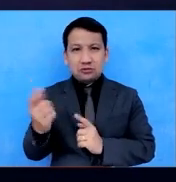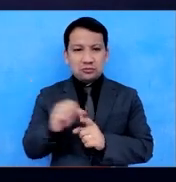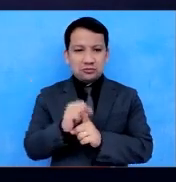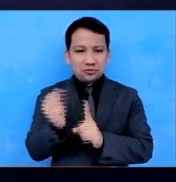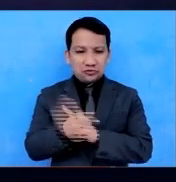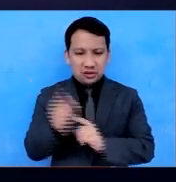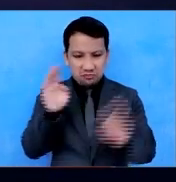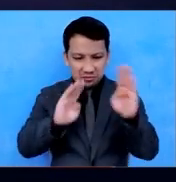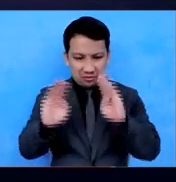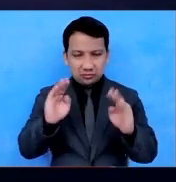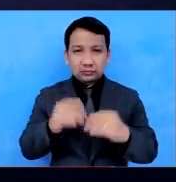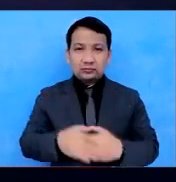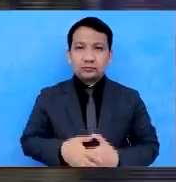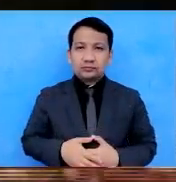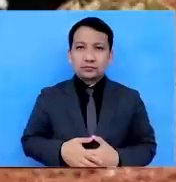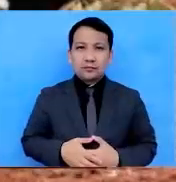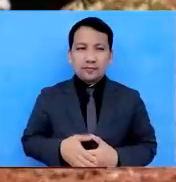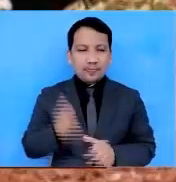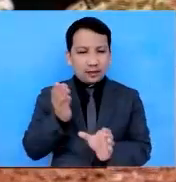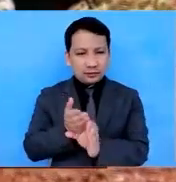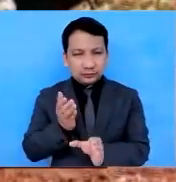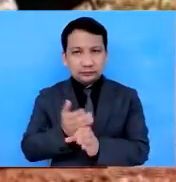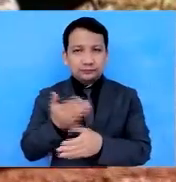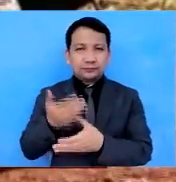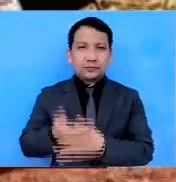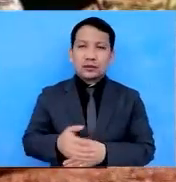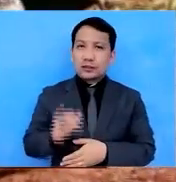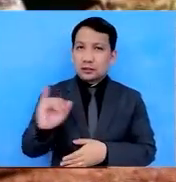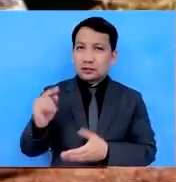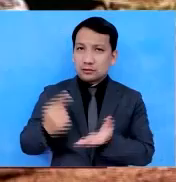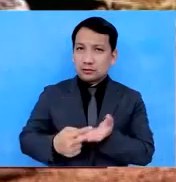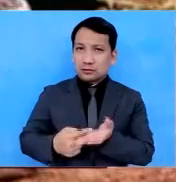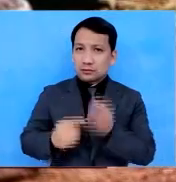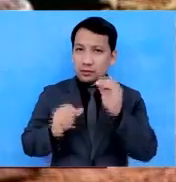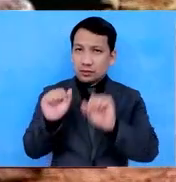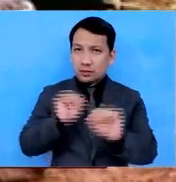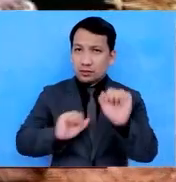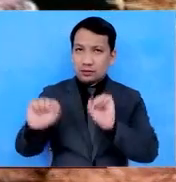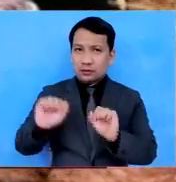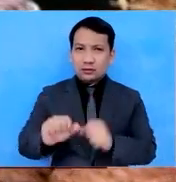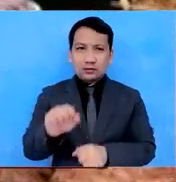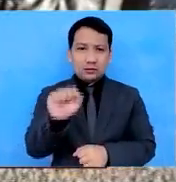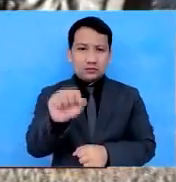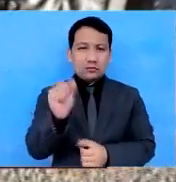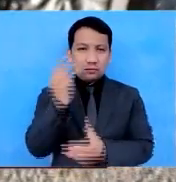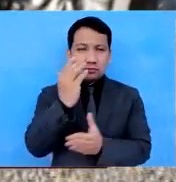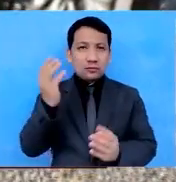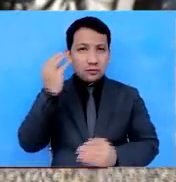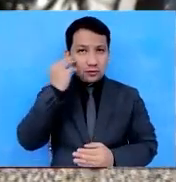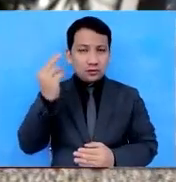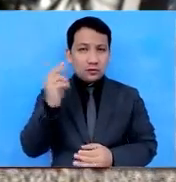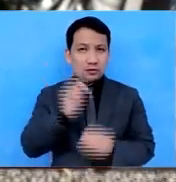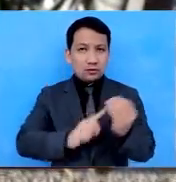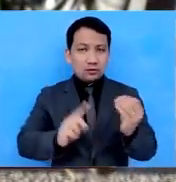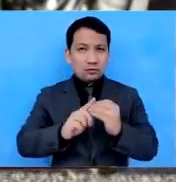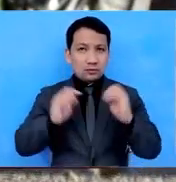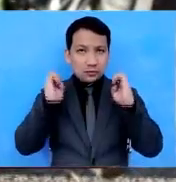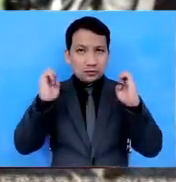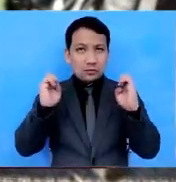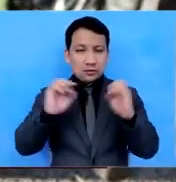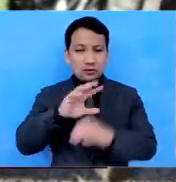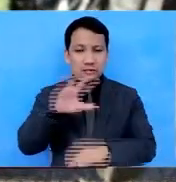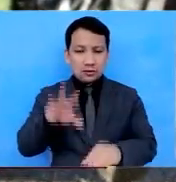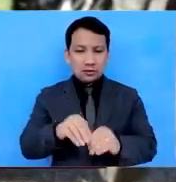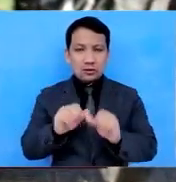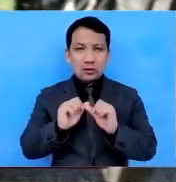problems, anxiety. Kung ibabase anya sa siyensya, epektibo para sa mental health ang pag-ehersisyo na sakop naman